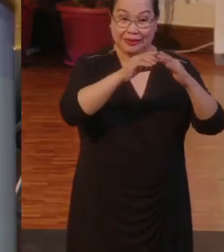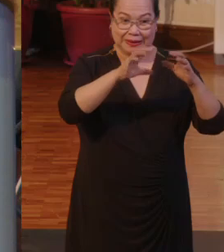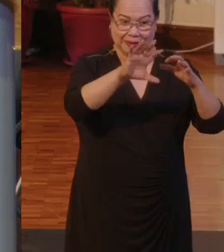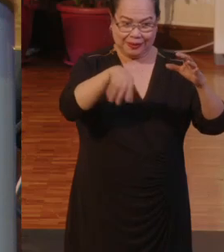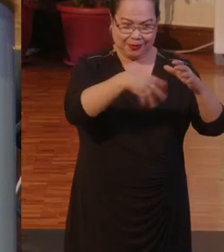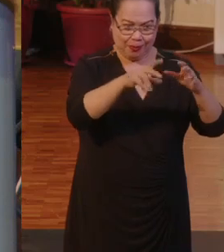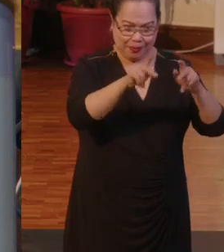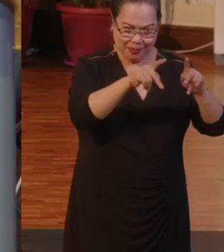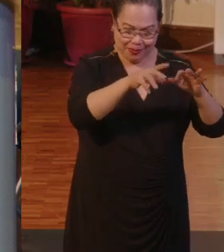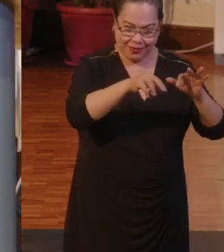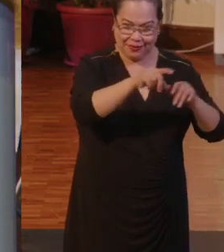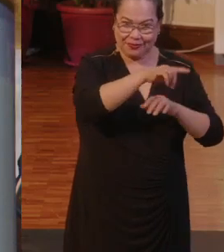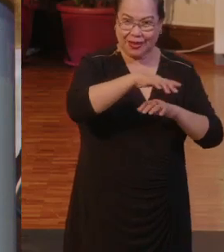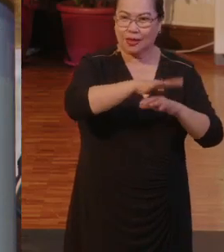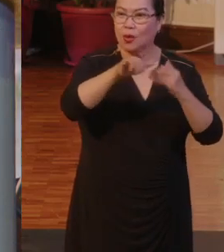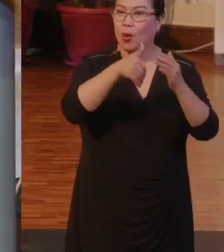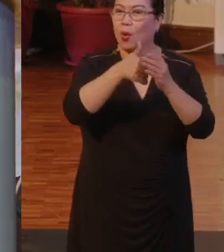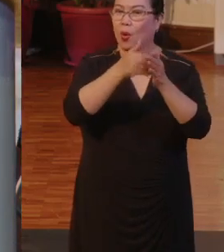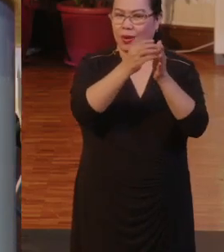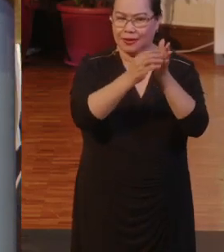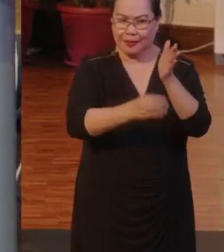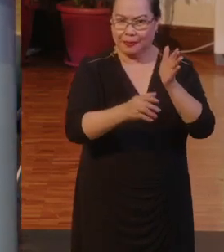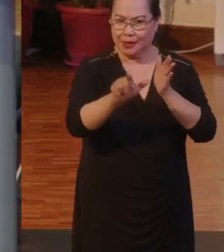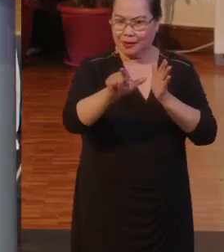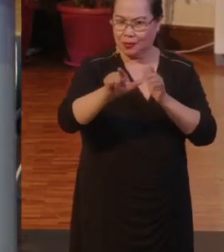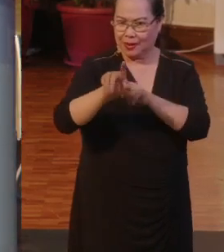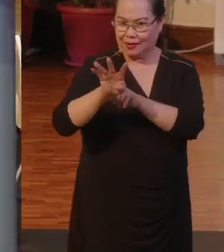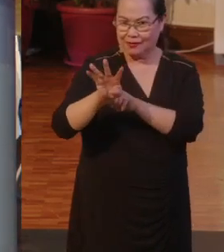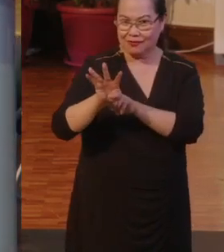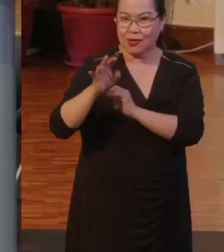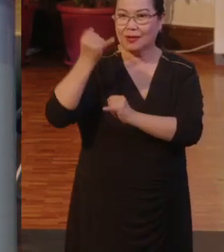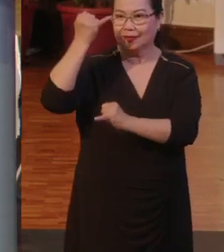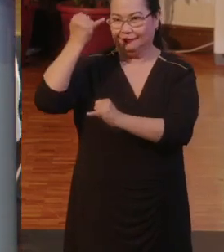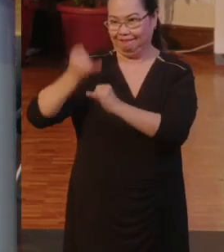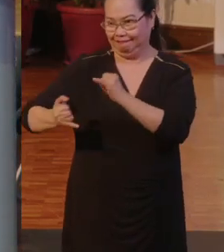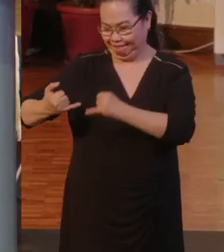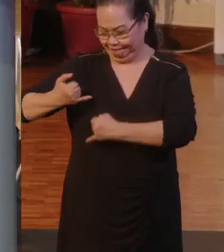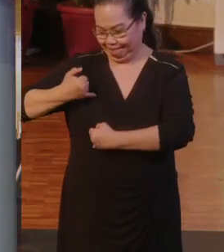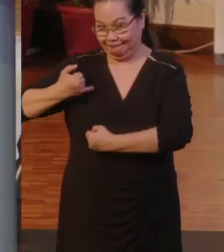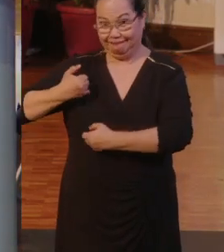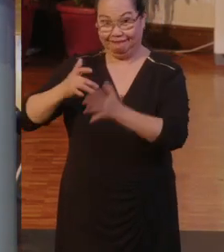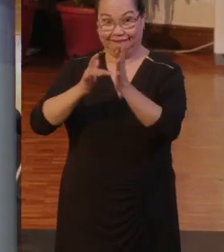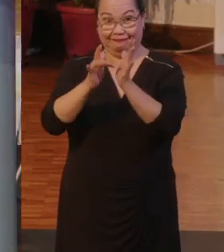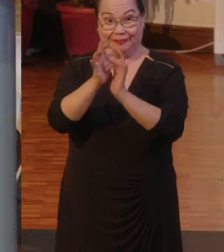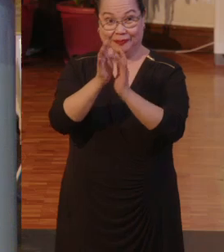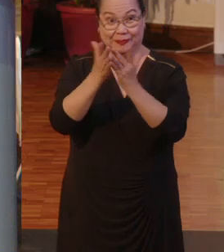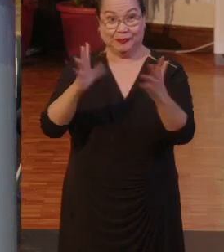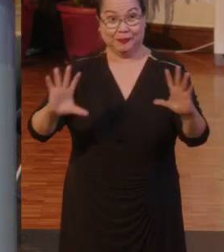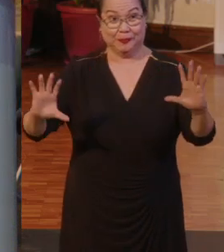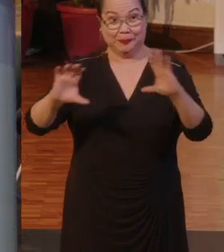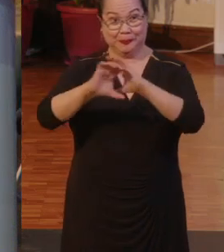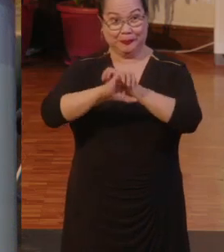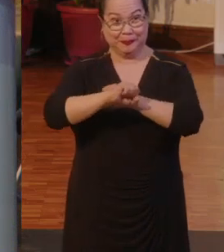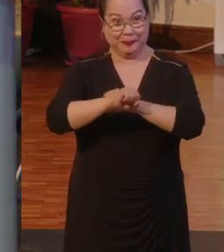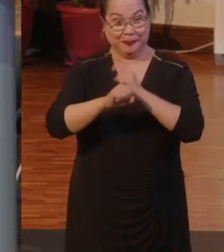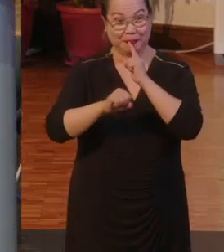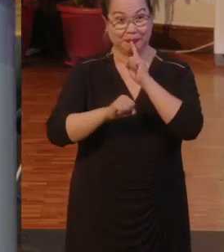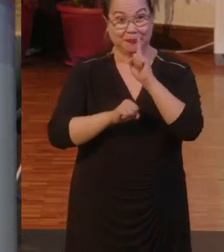buong chapter 24 ng Joshua. Ito na pong huling kabanata ng aklat na ito na ating pong